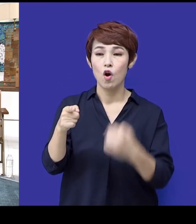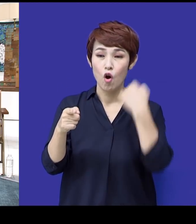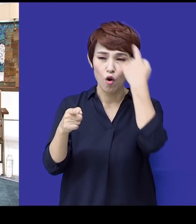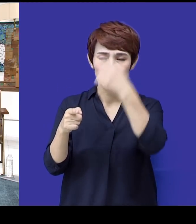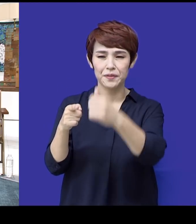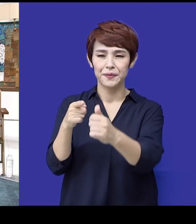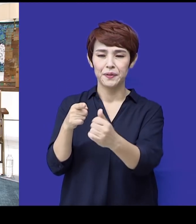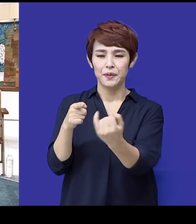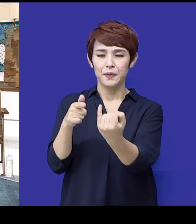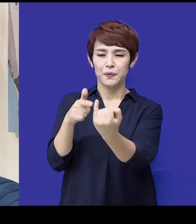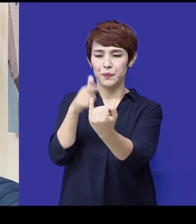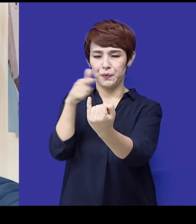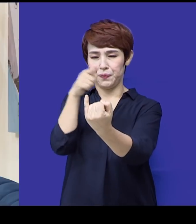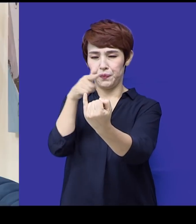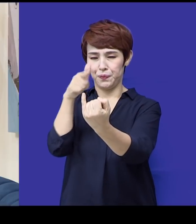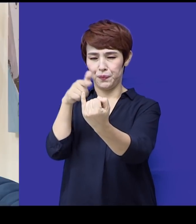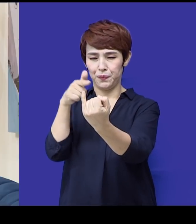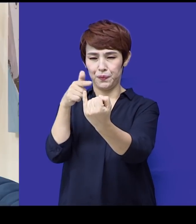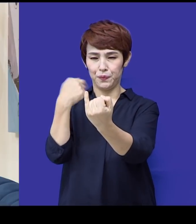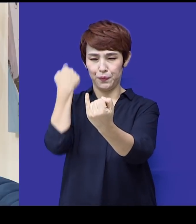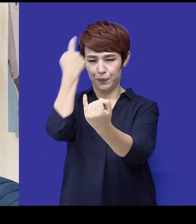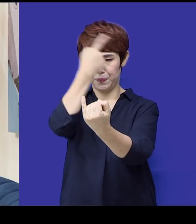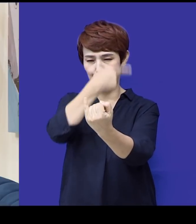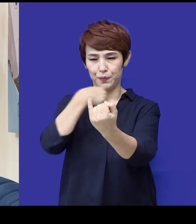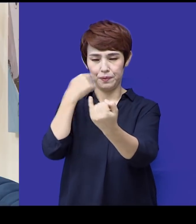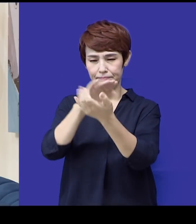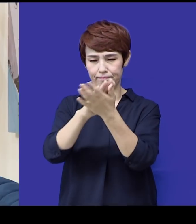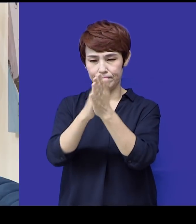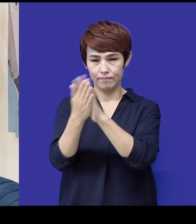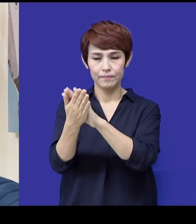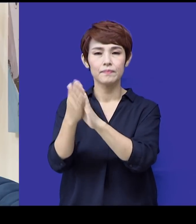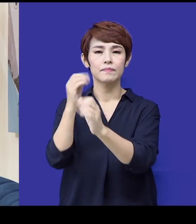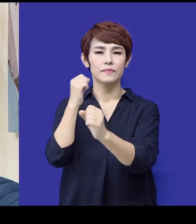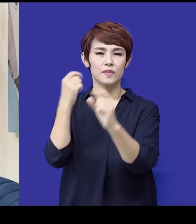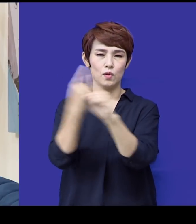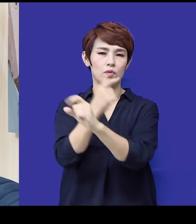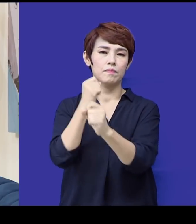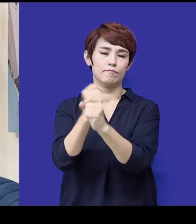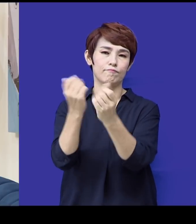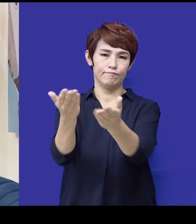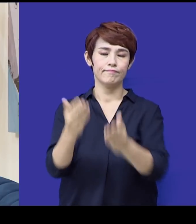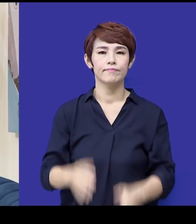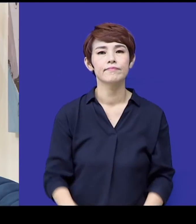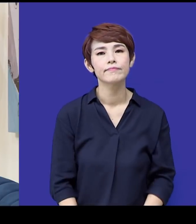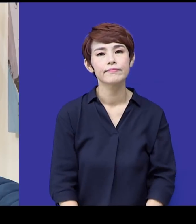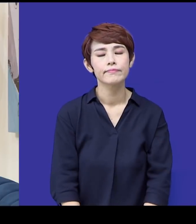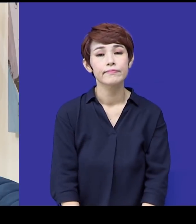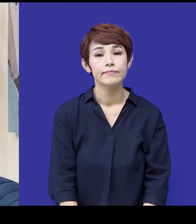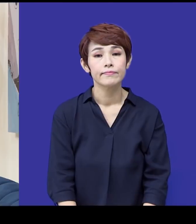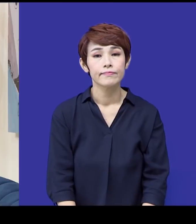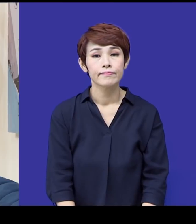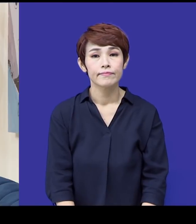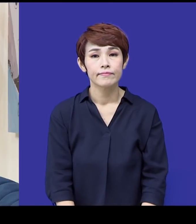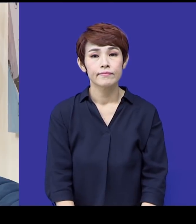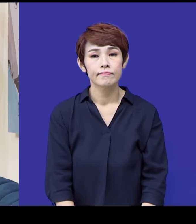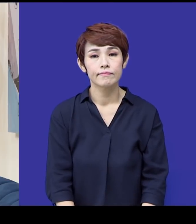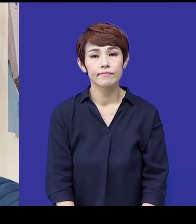뭐 그러다 보니까 그 어느 날 그 남편이